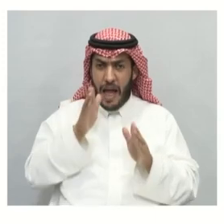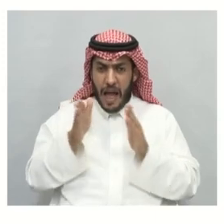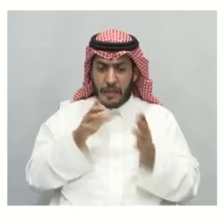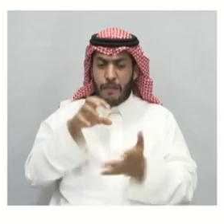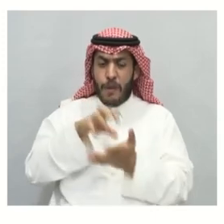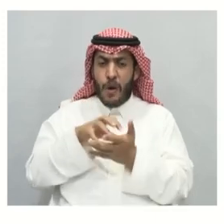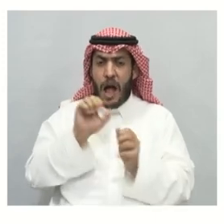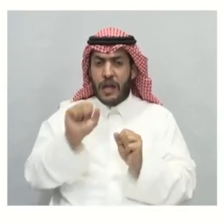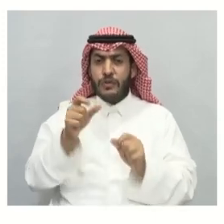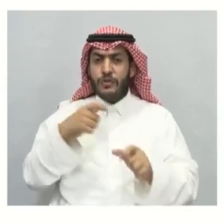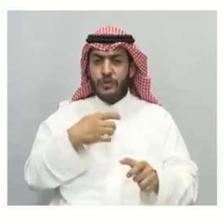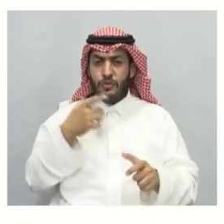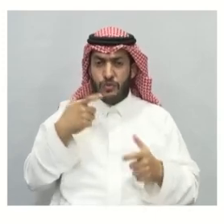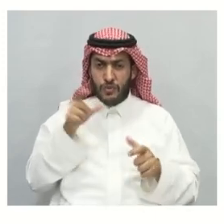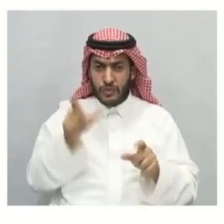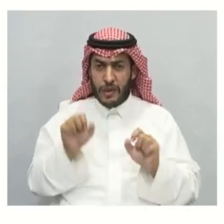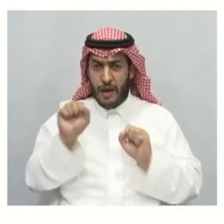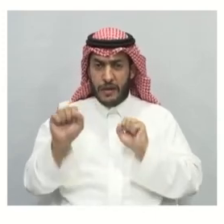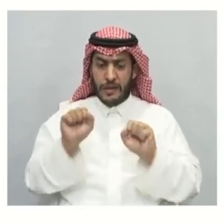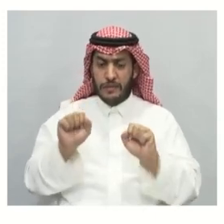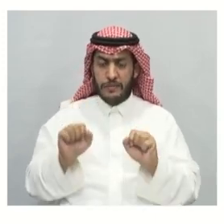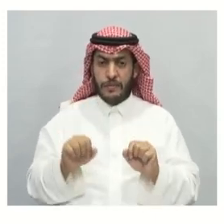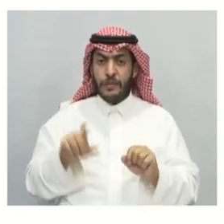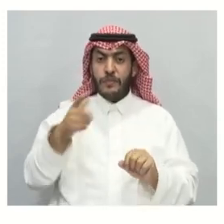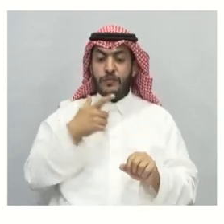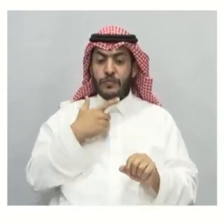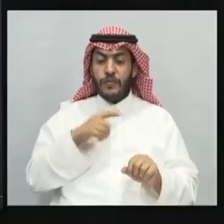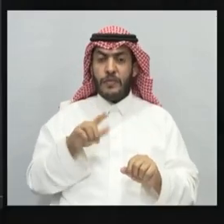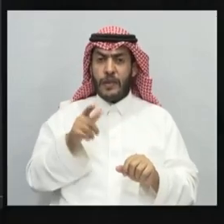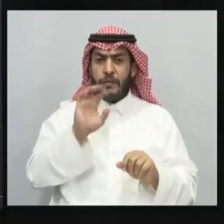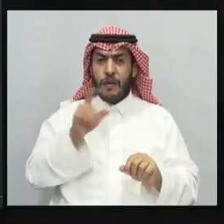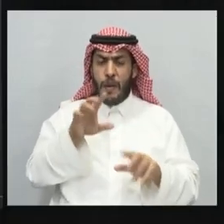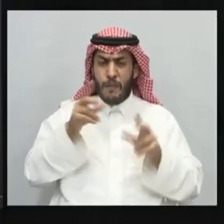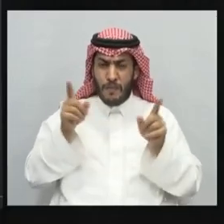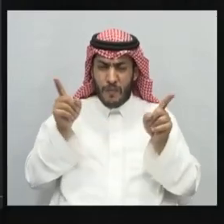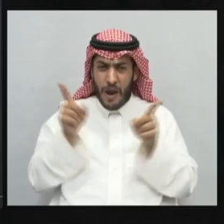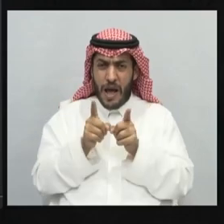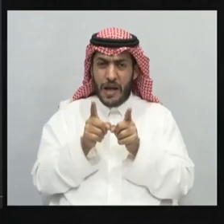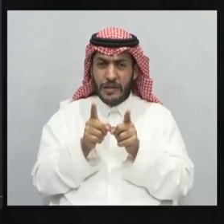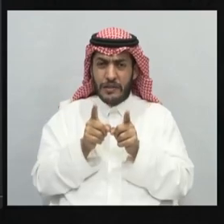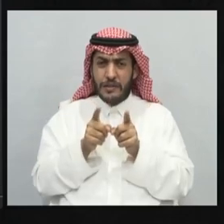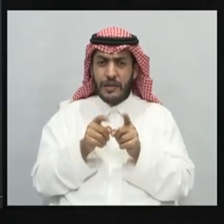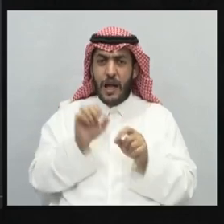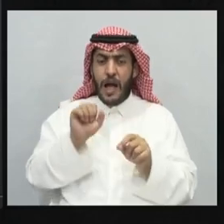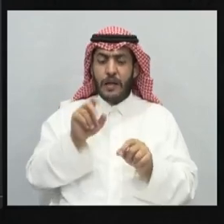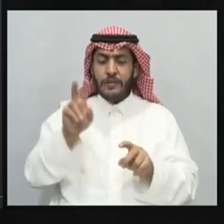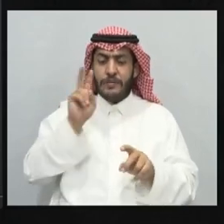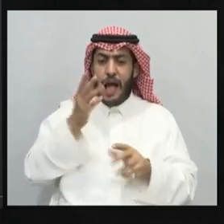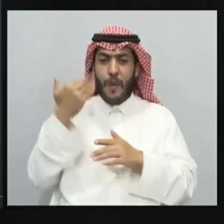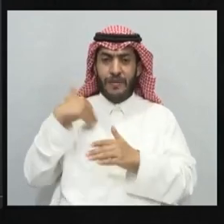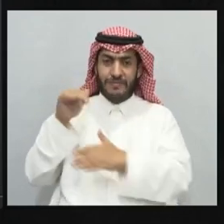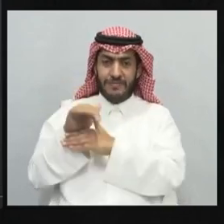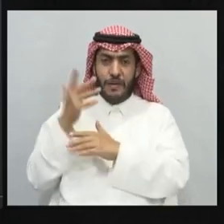موقع كل جسيم فيها الان يبغى ايش يبغاك تعطيني ملخص للاشياء اللي